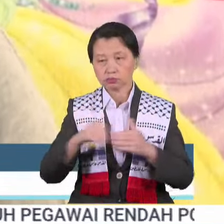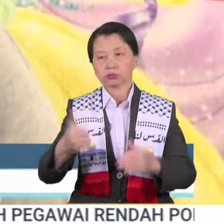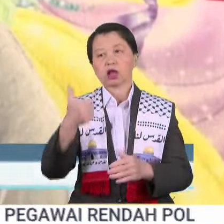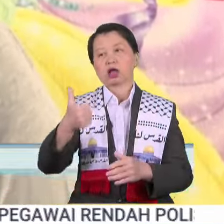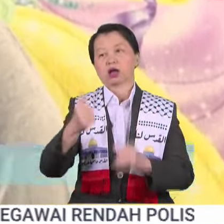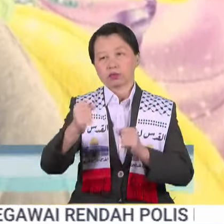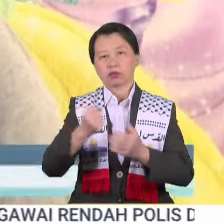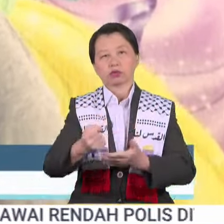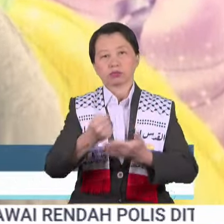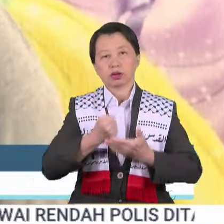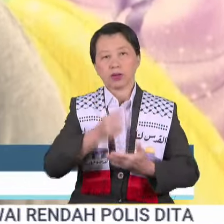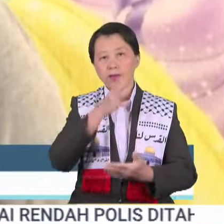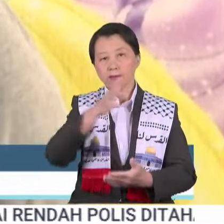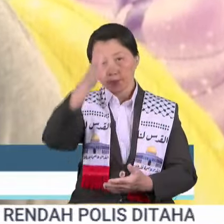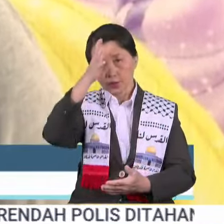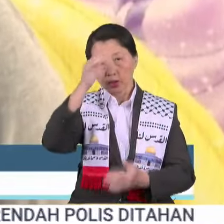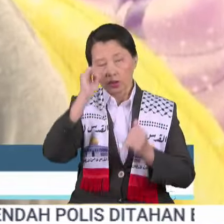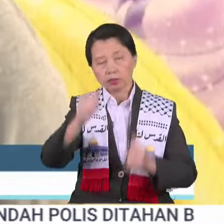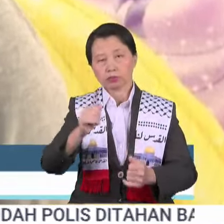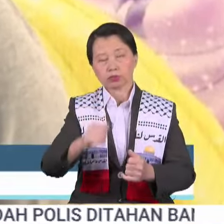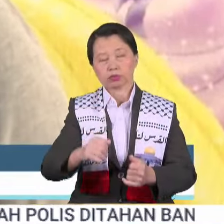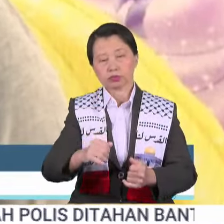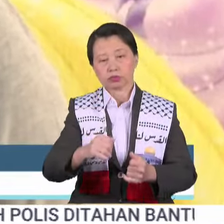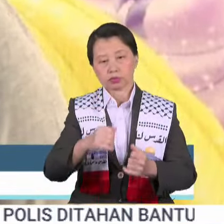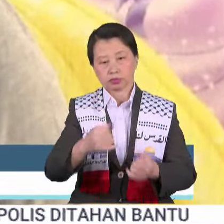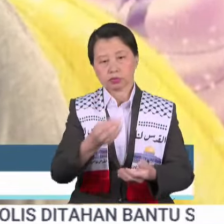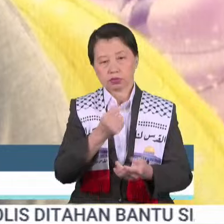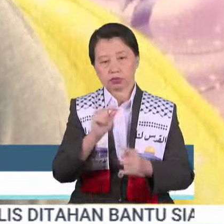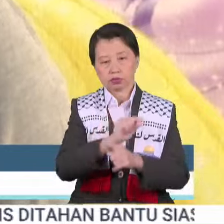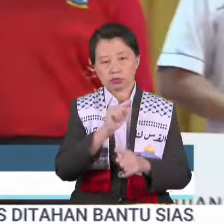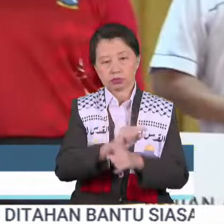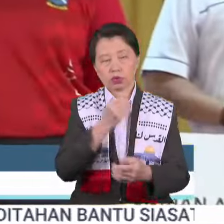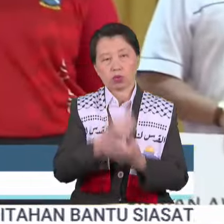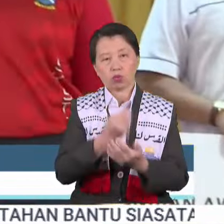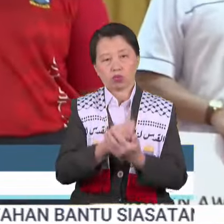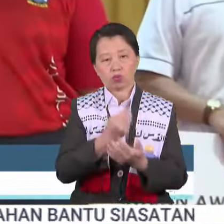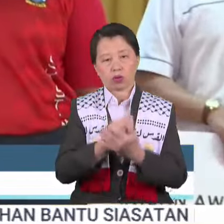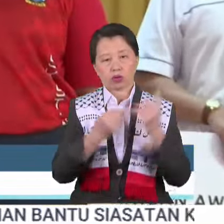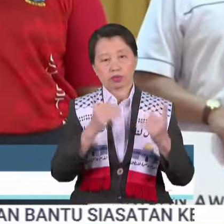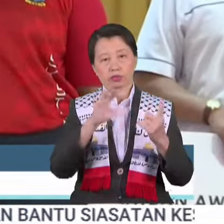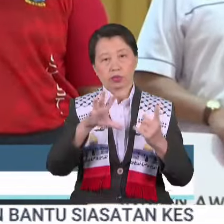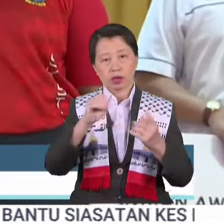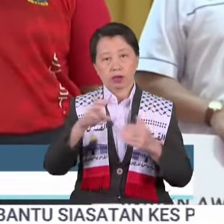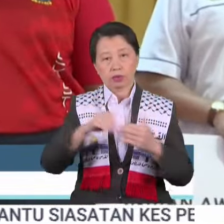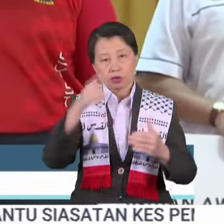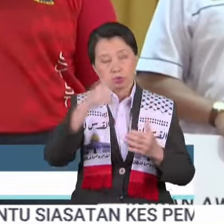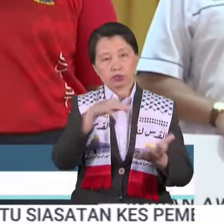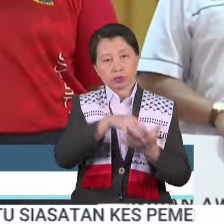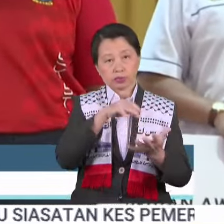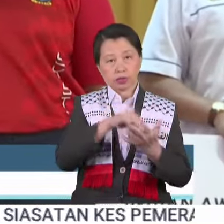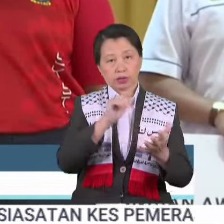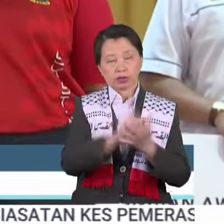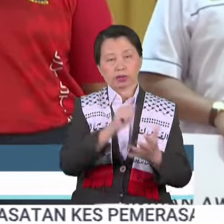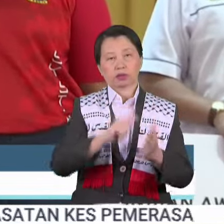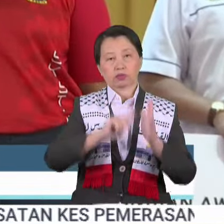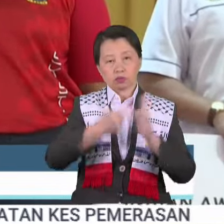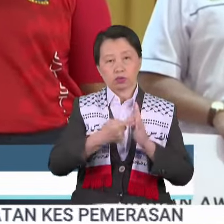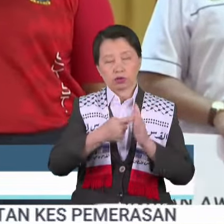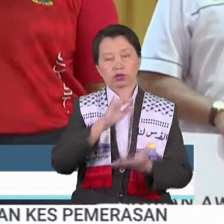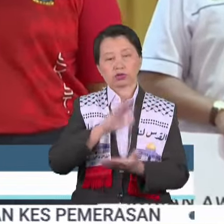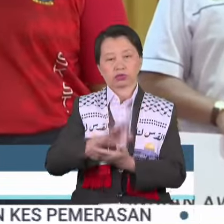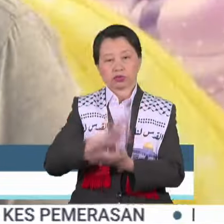ibu bapa yang dapat menggunakan sumbangan ini untuk pembelajaran dan juga permulaan